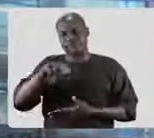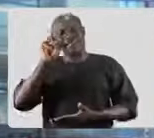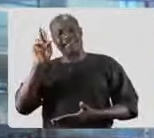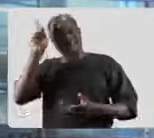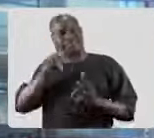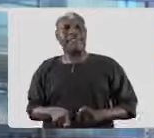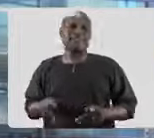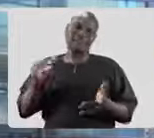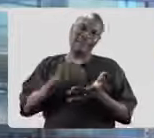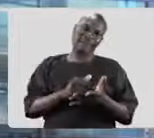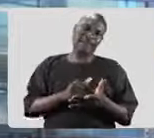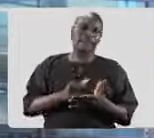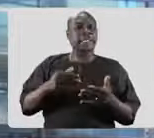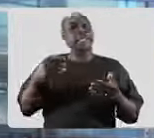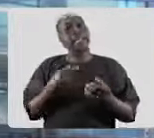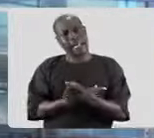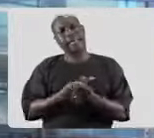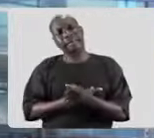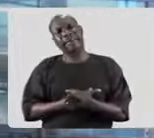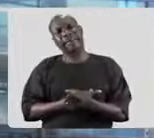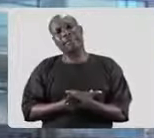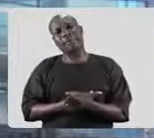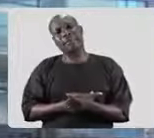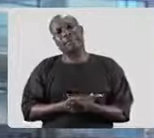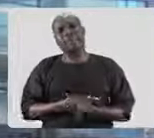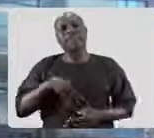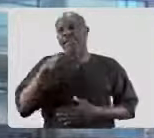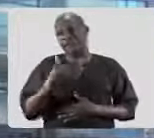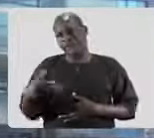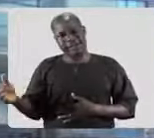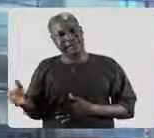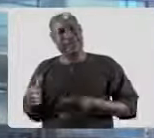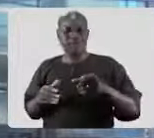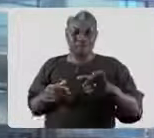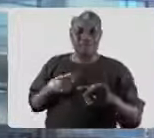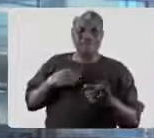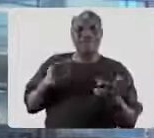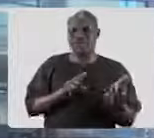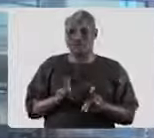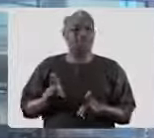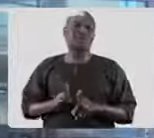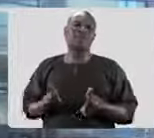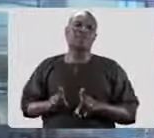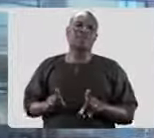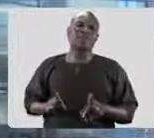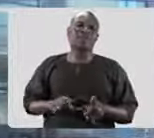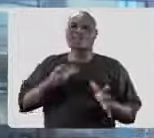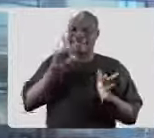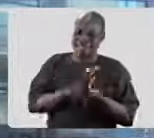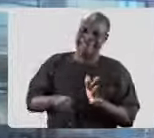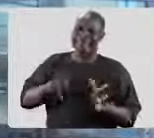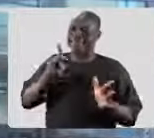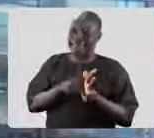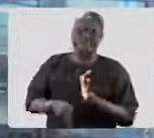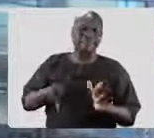emma o my gana ene ma ya ya ekwa kwopem se ade a wudie ni